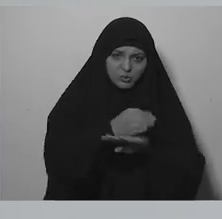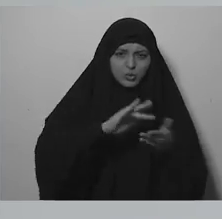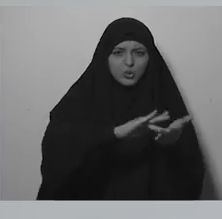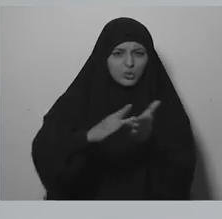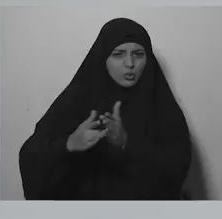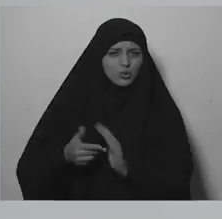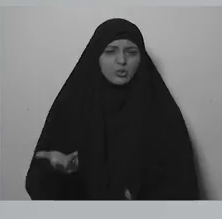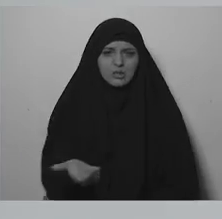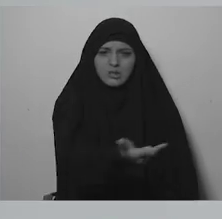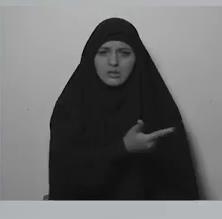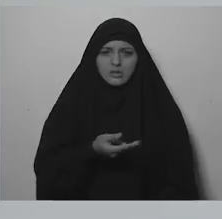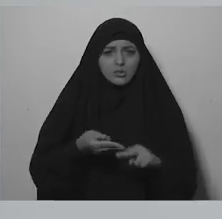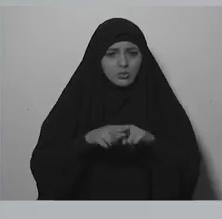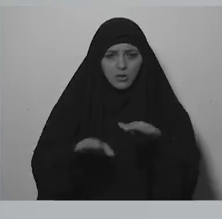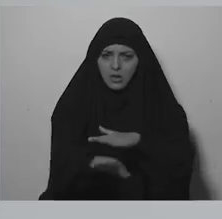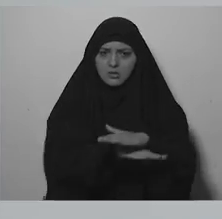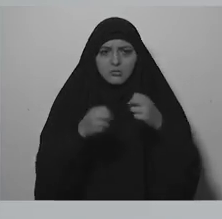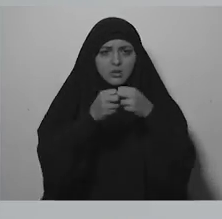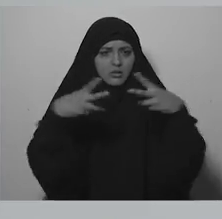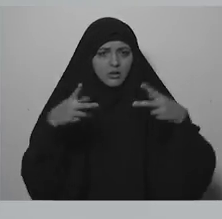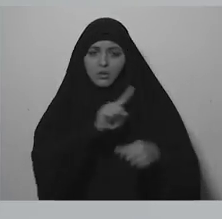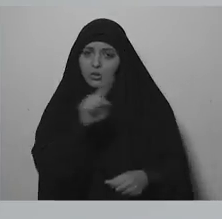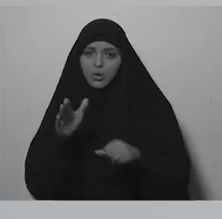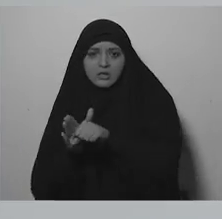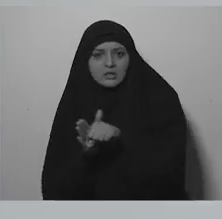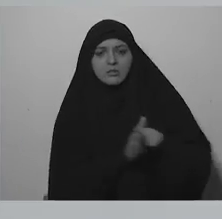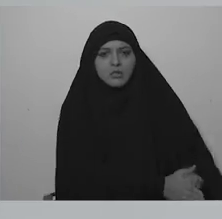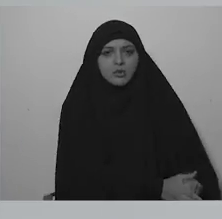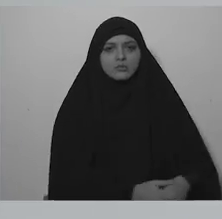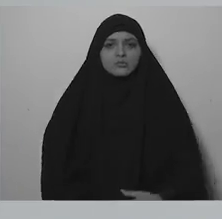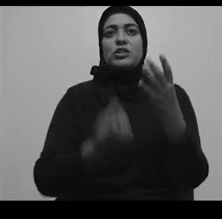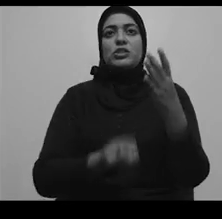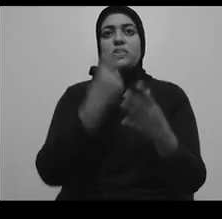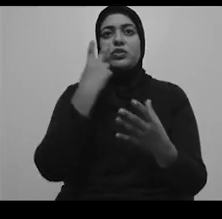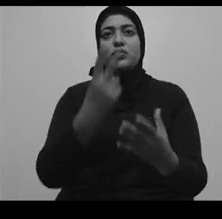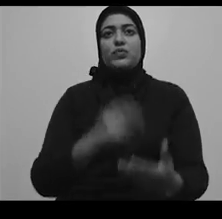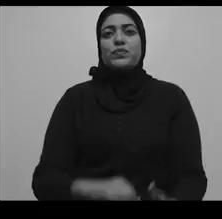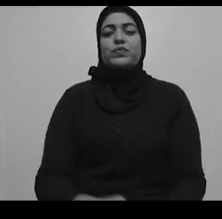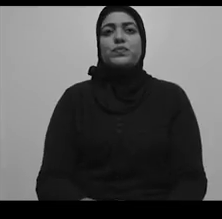accès à tous les services sur la base de l'égalité et de la non-discrimination.